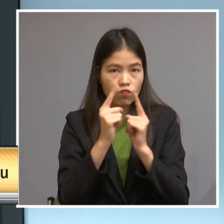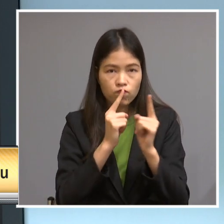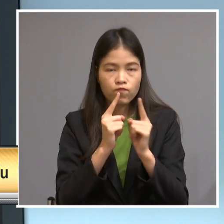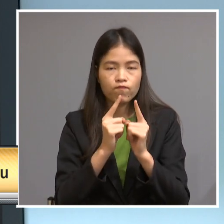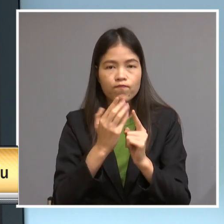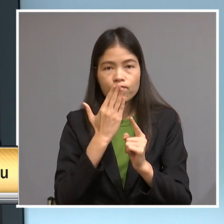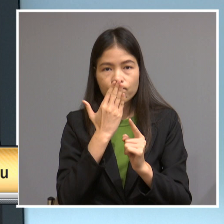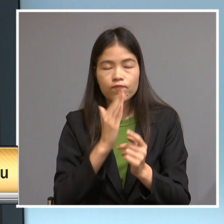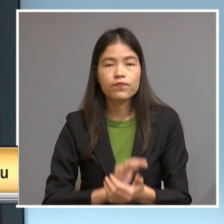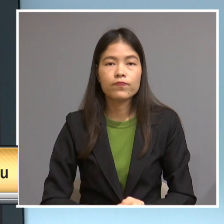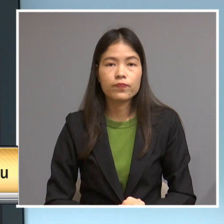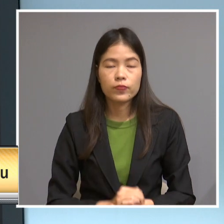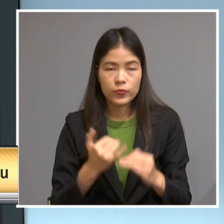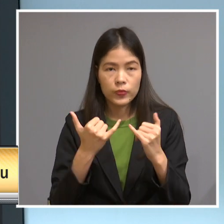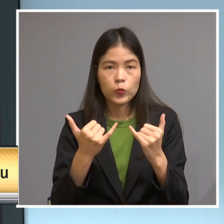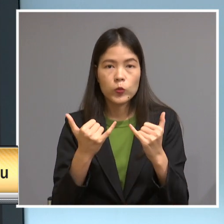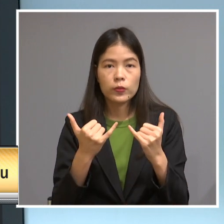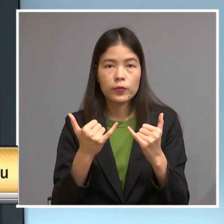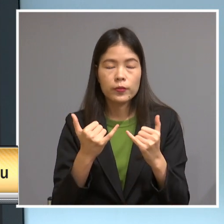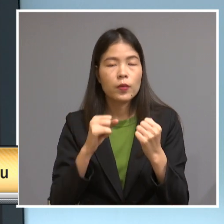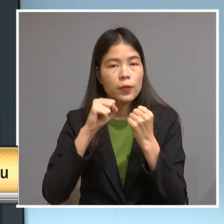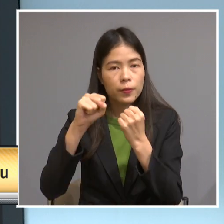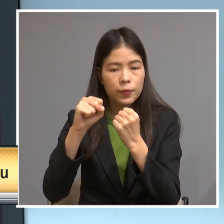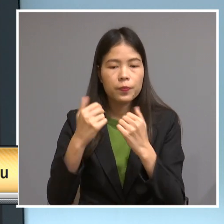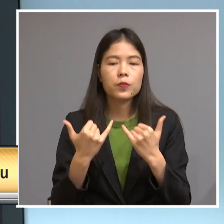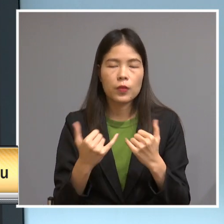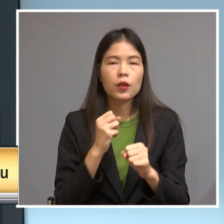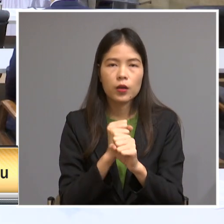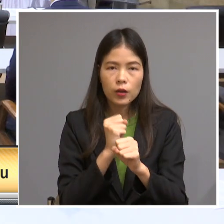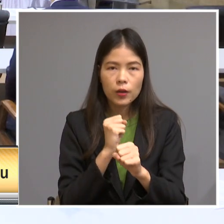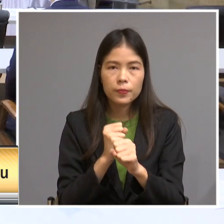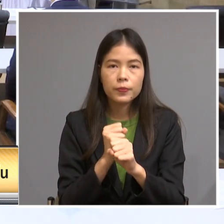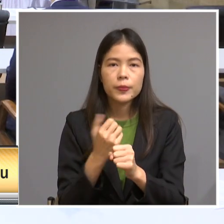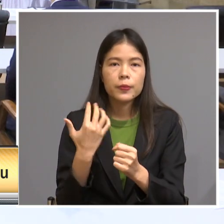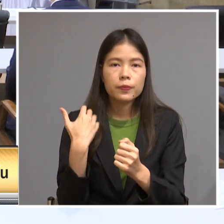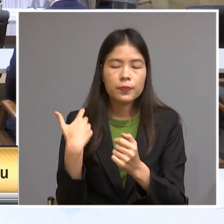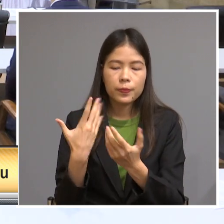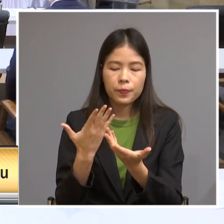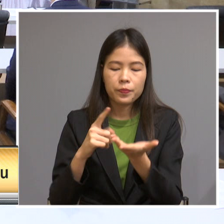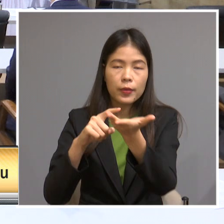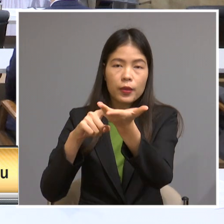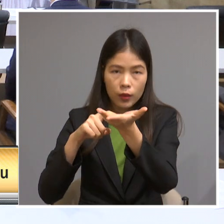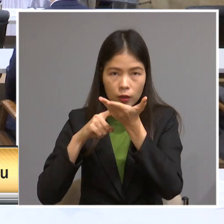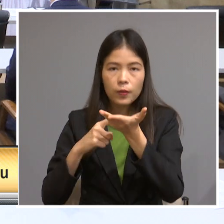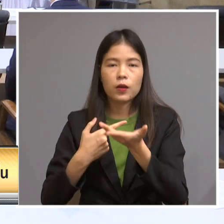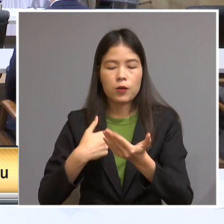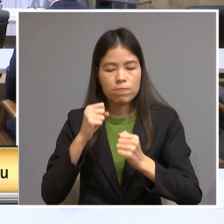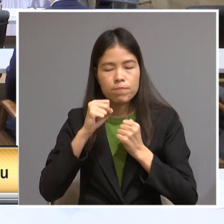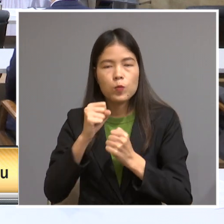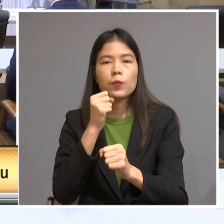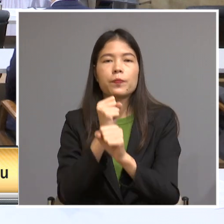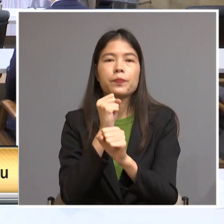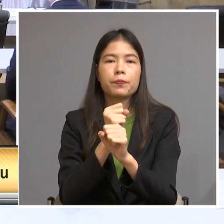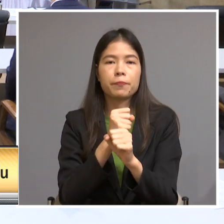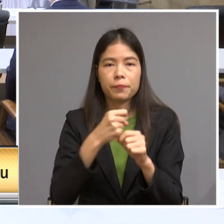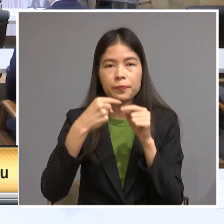พระทานครั ผมกจะเรีน พยายามจะทำใหอย่ที่คามต้องการแต่จะได้อย่ไรกตองขอผ่านระบไป ถ้มโ